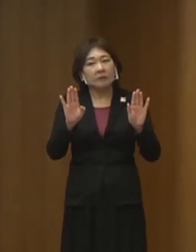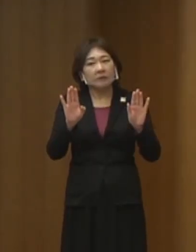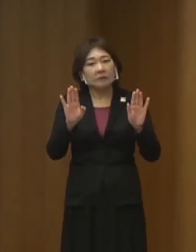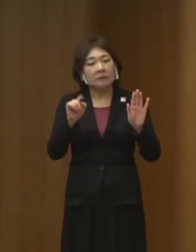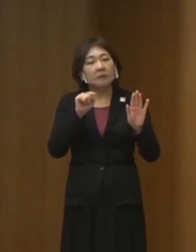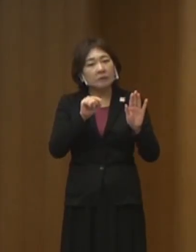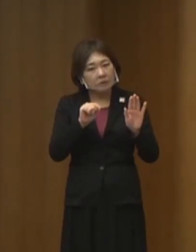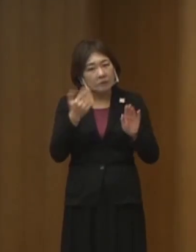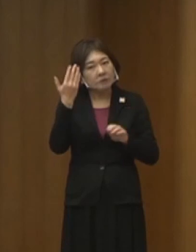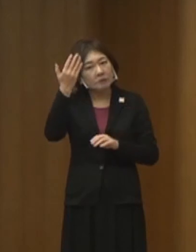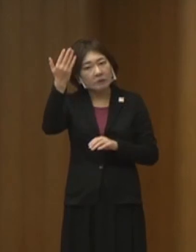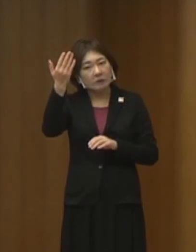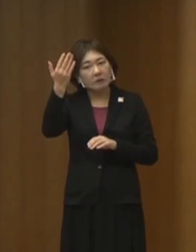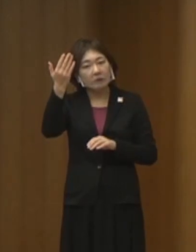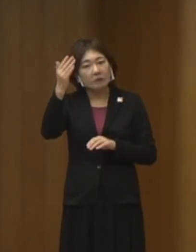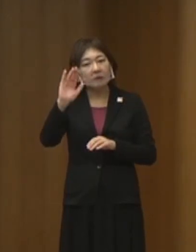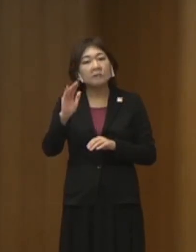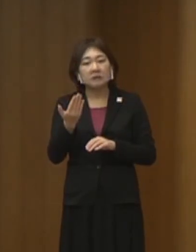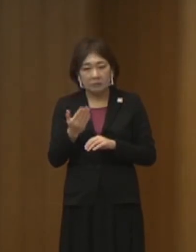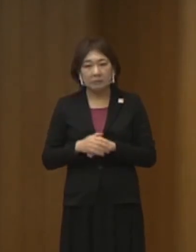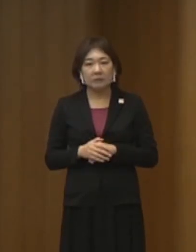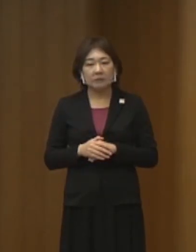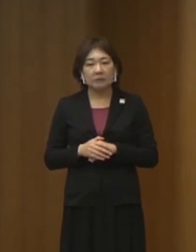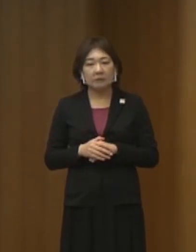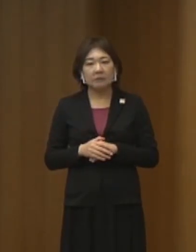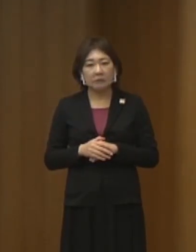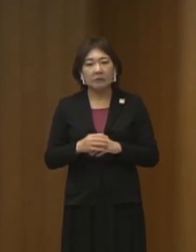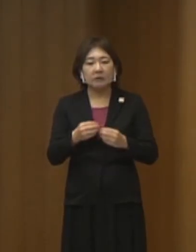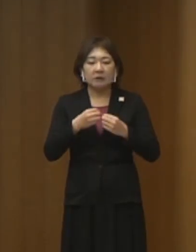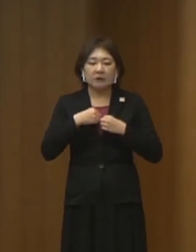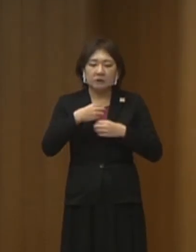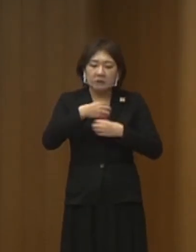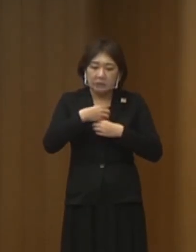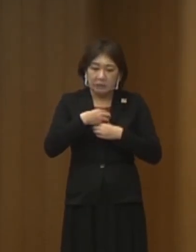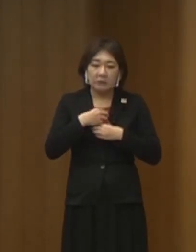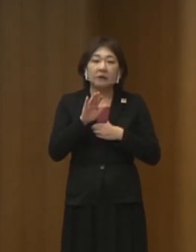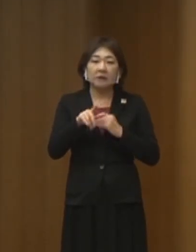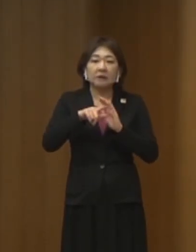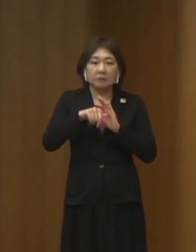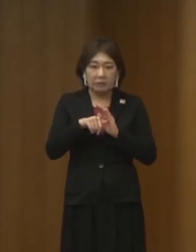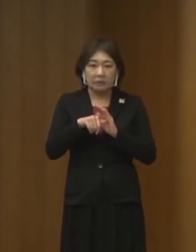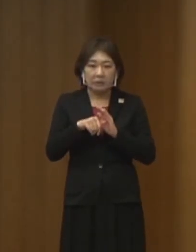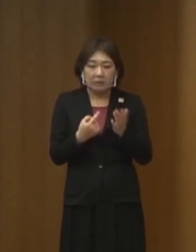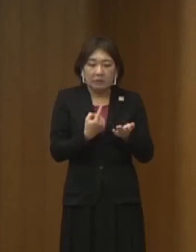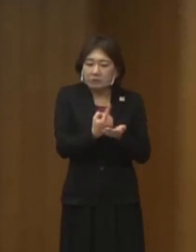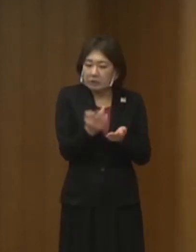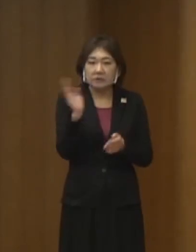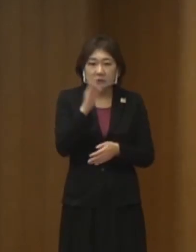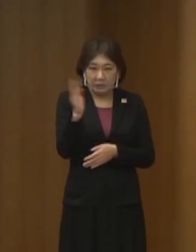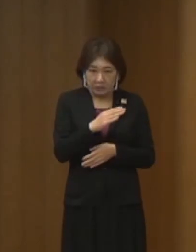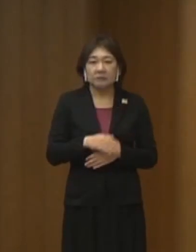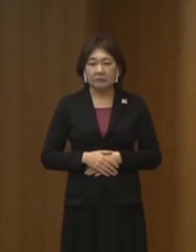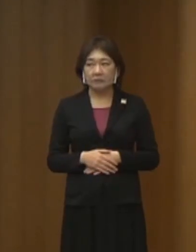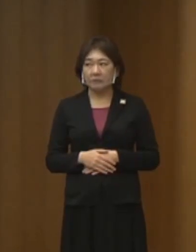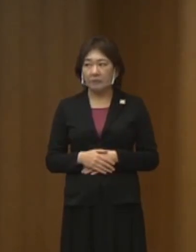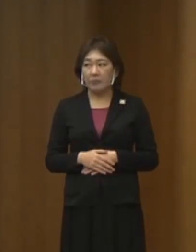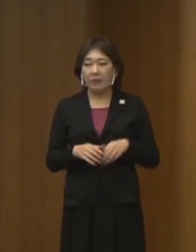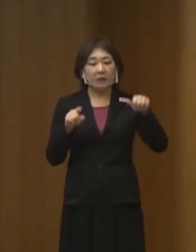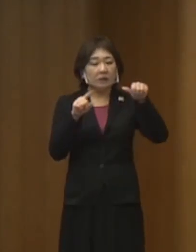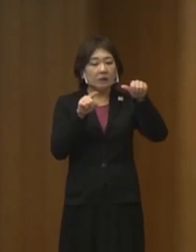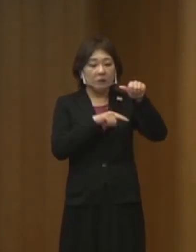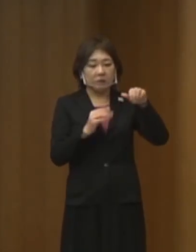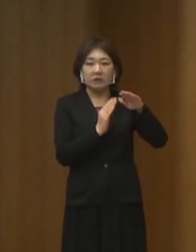想定されるわけですが、まずは感染リスクが回避できない場合はそういったものへの参加を控えていただくことと、5人以上、